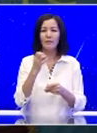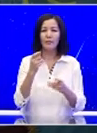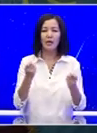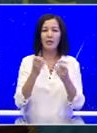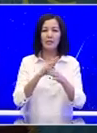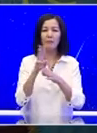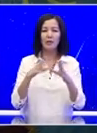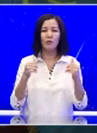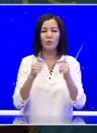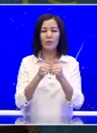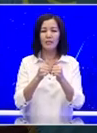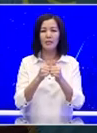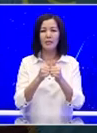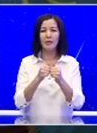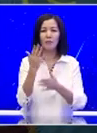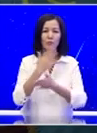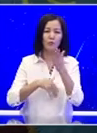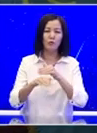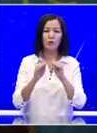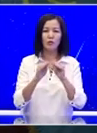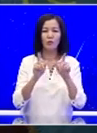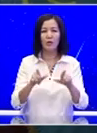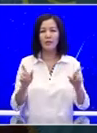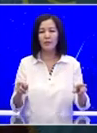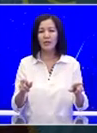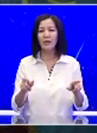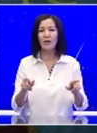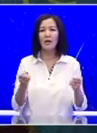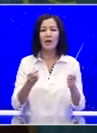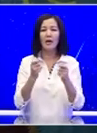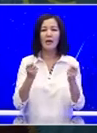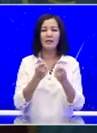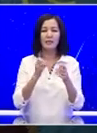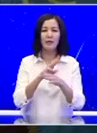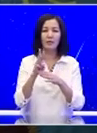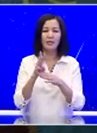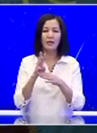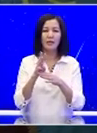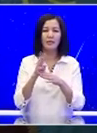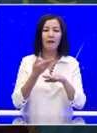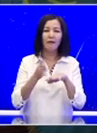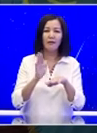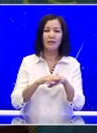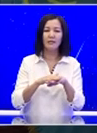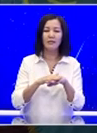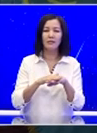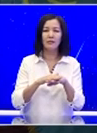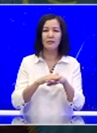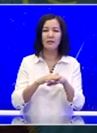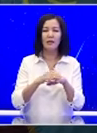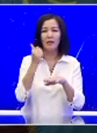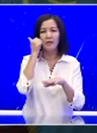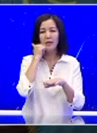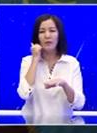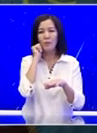қамтылған отбасыларға, яғни мүмкіндігі шектеулі аз қамтылған және де өмірдің қиын жағдайында қалған